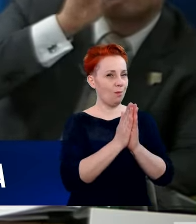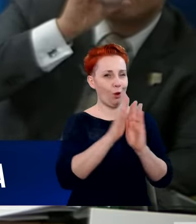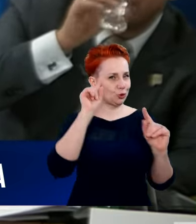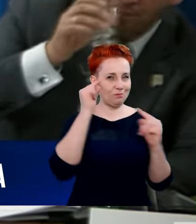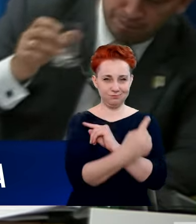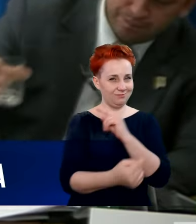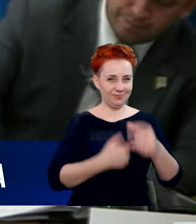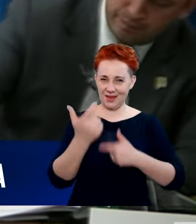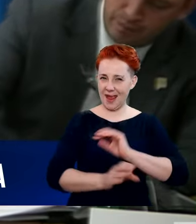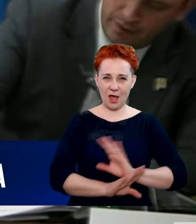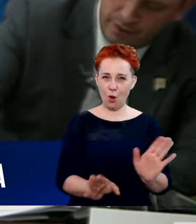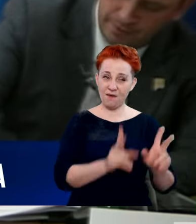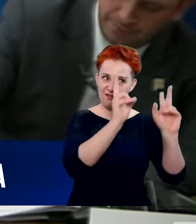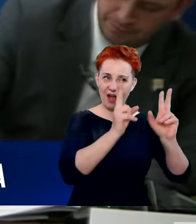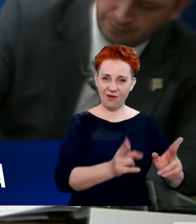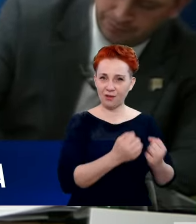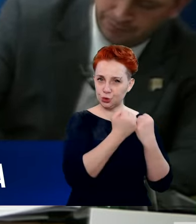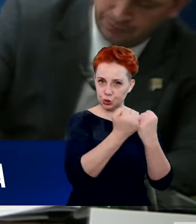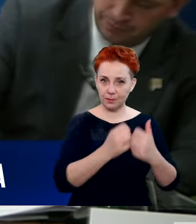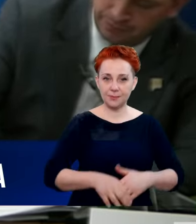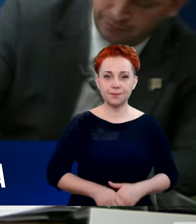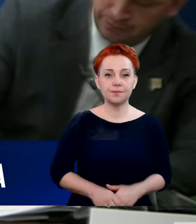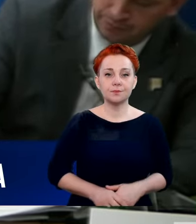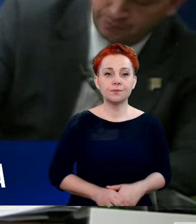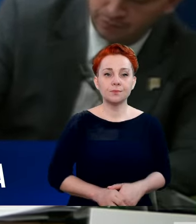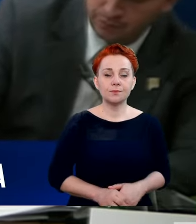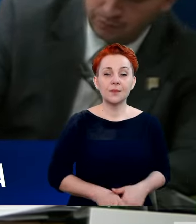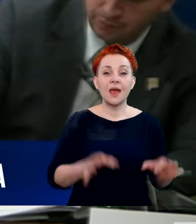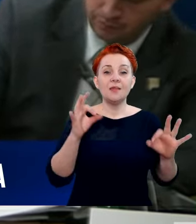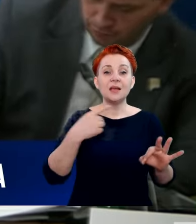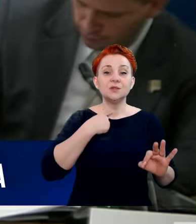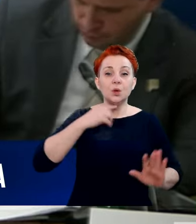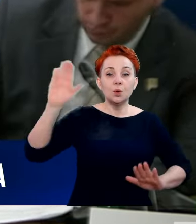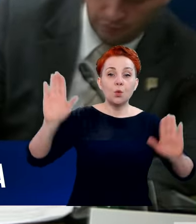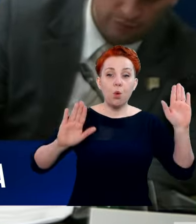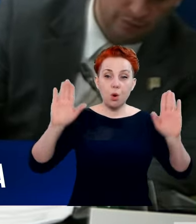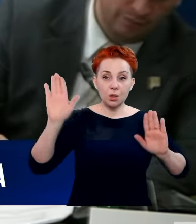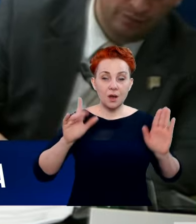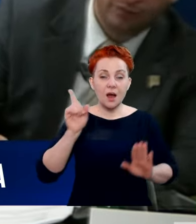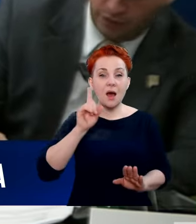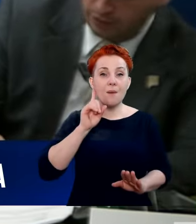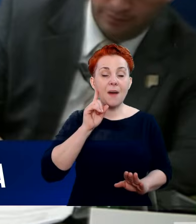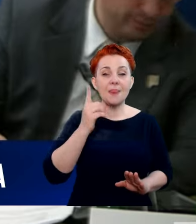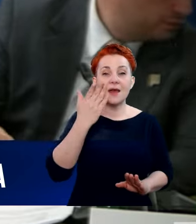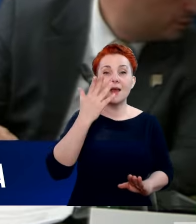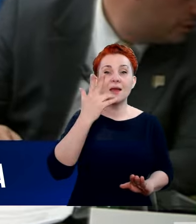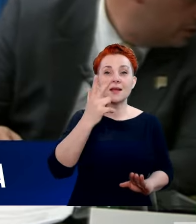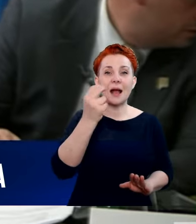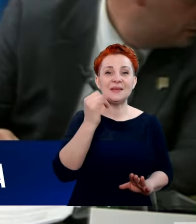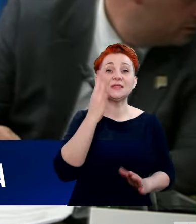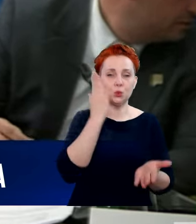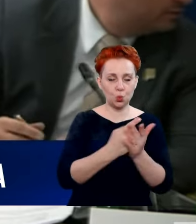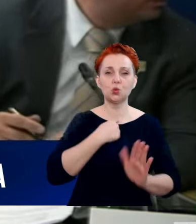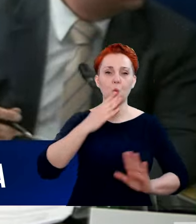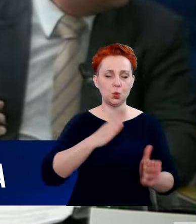jednak trzymać się faktów. Bardzo proszę, głosujemy teraz. Pan Mariusz Kamiński został już przegłosowany, tak?